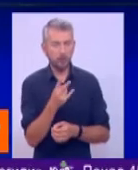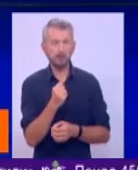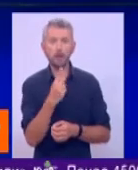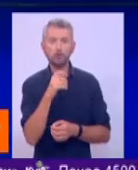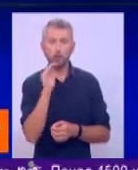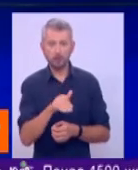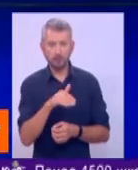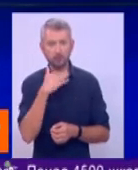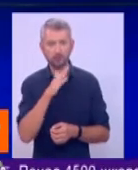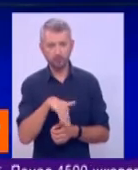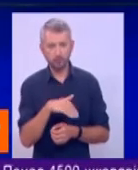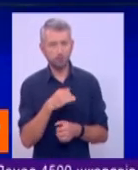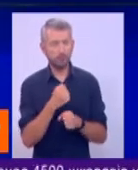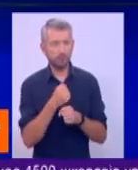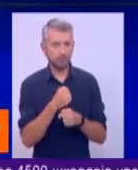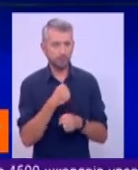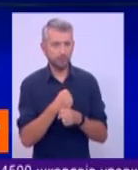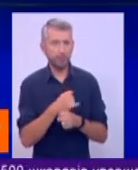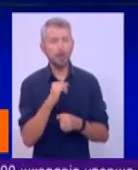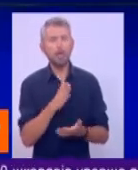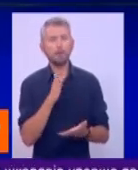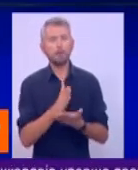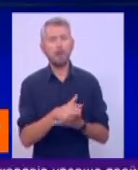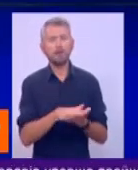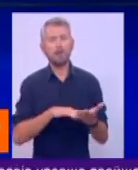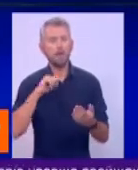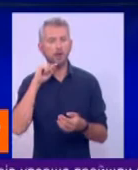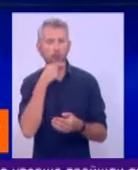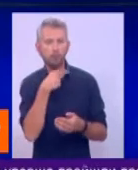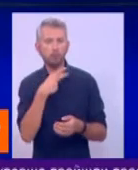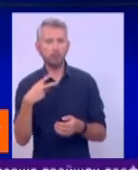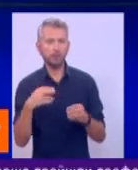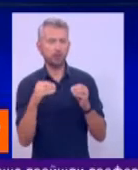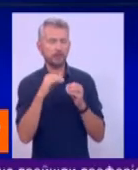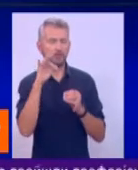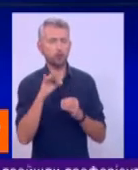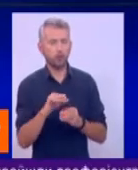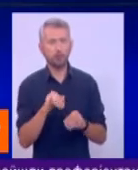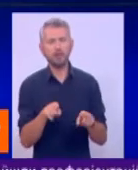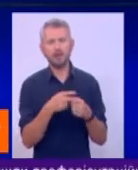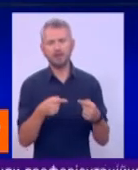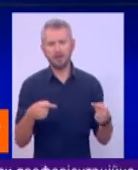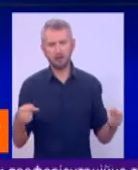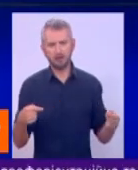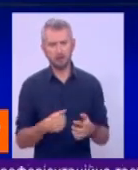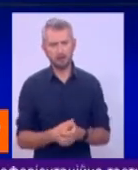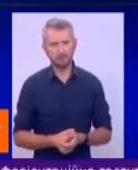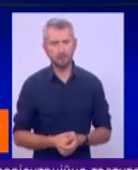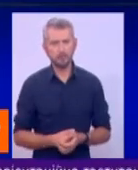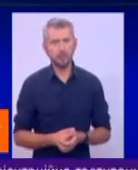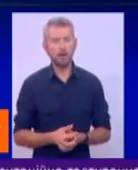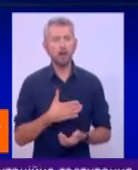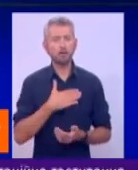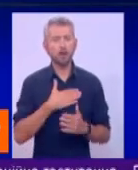тисяч провести роботи, так? І мати далі економію десь приблизно 10%. І так далі, і так далі. В